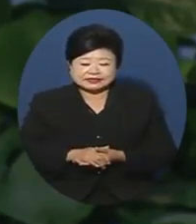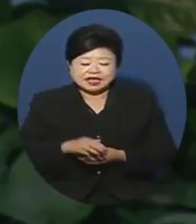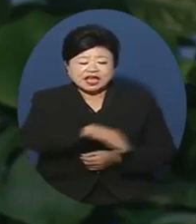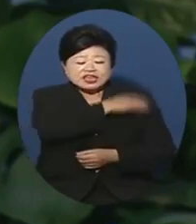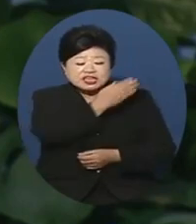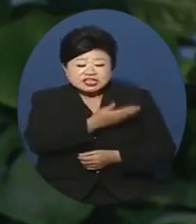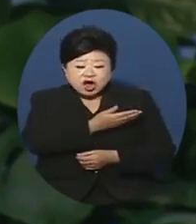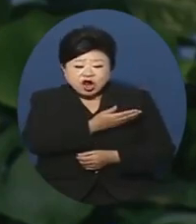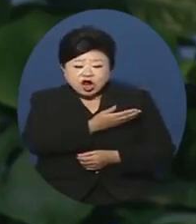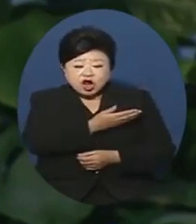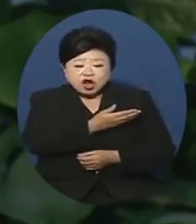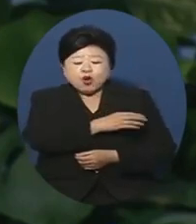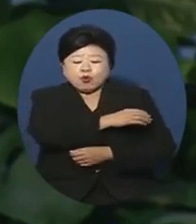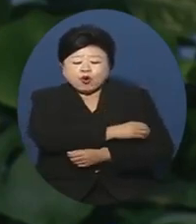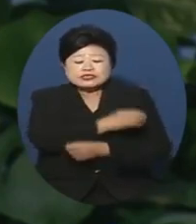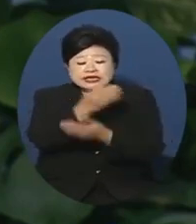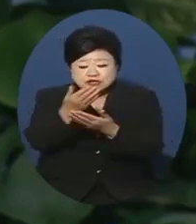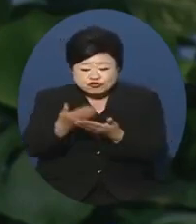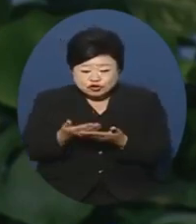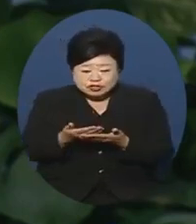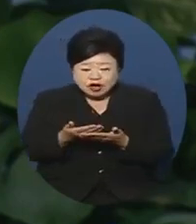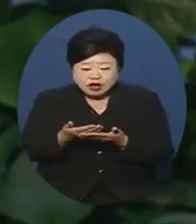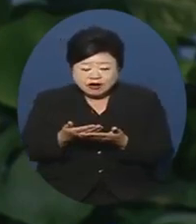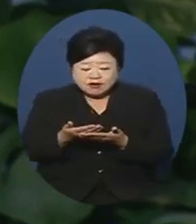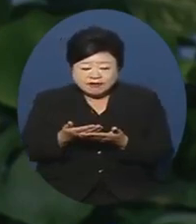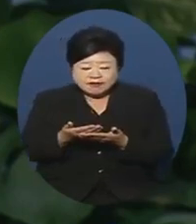능력을 권세를 주어서